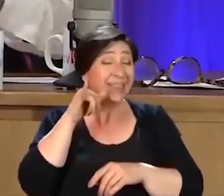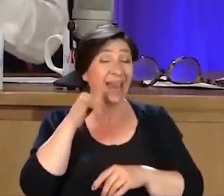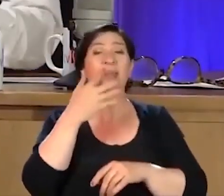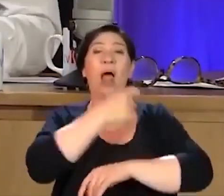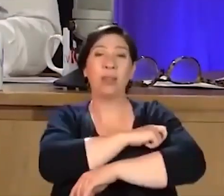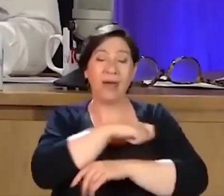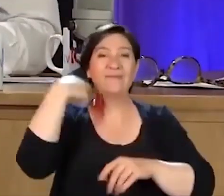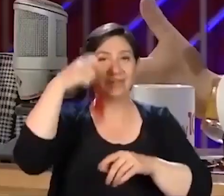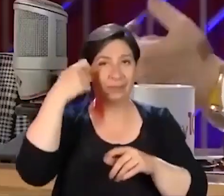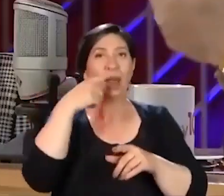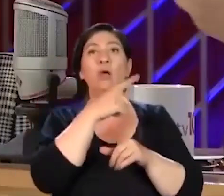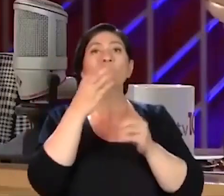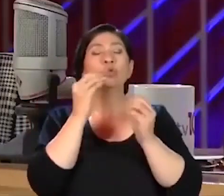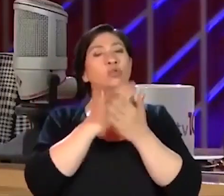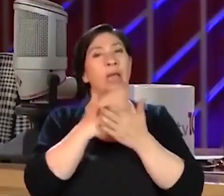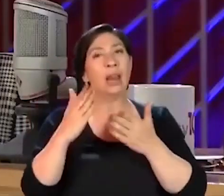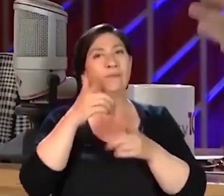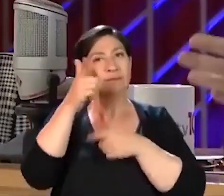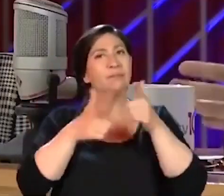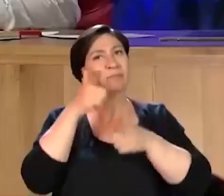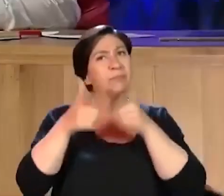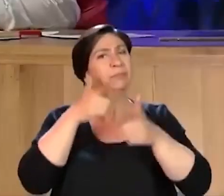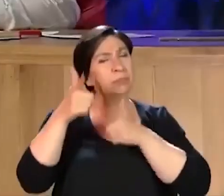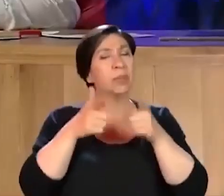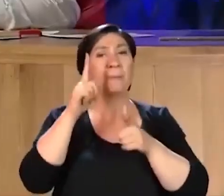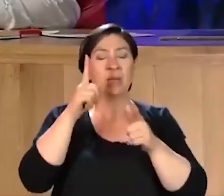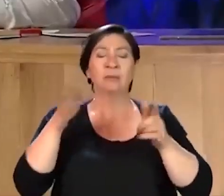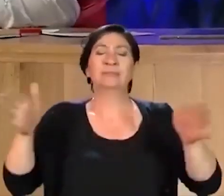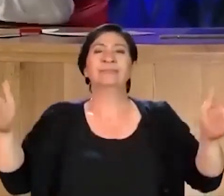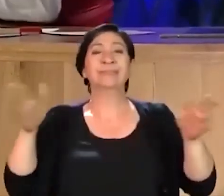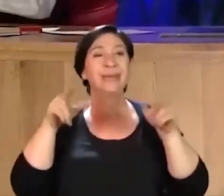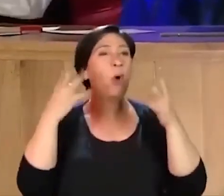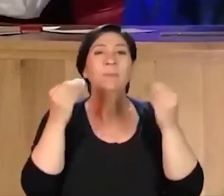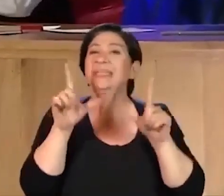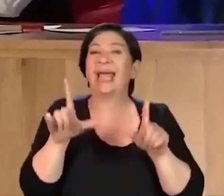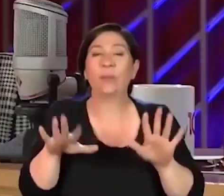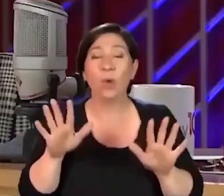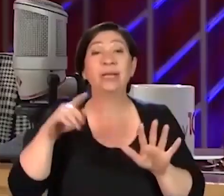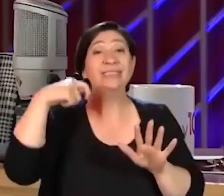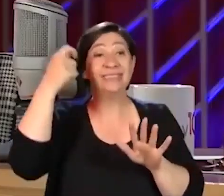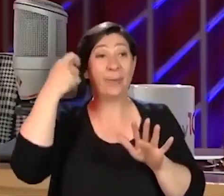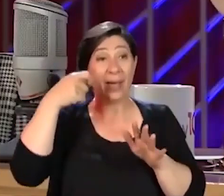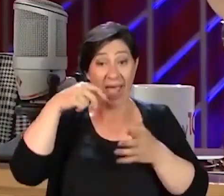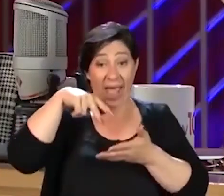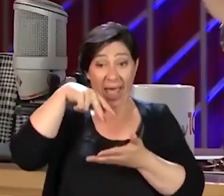düzenli olarak üretim yapıyorlar. Yani her filmin birer Titanic olması gerekmiyor ve aslında